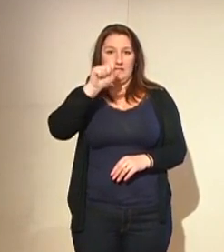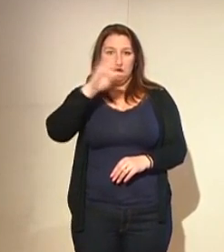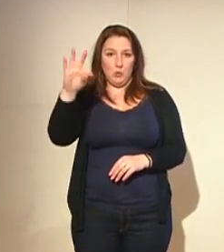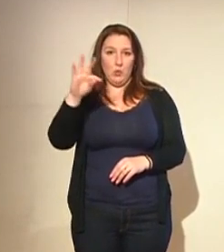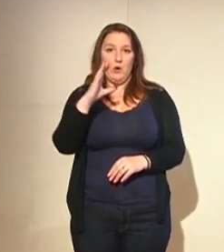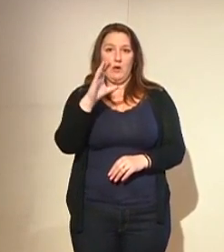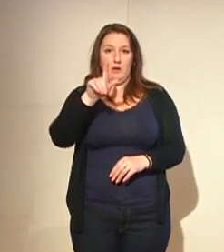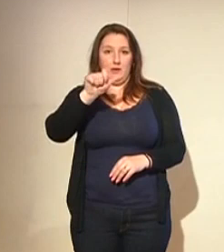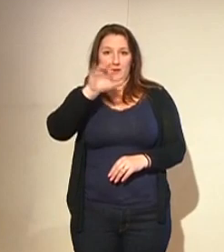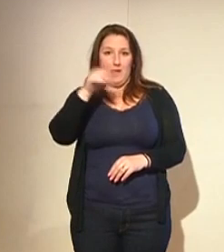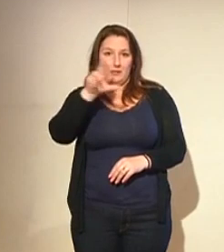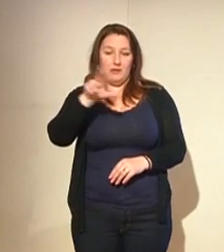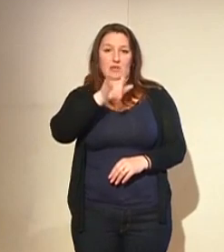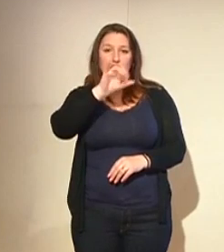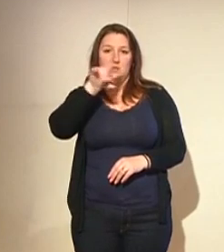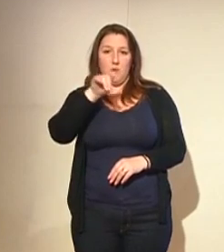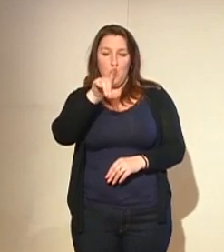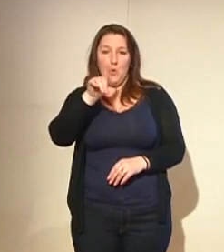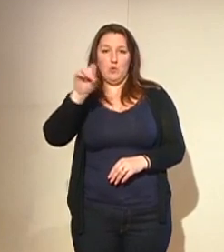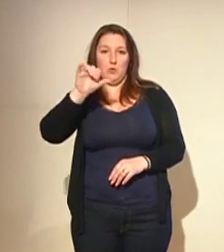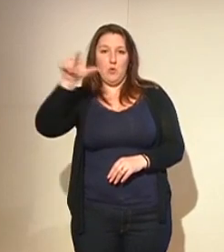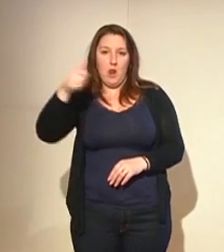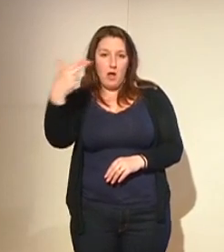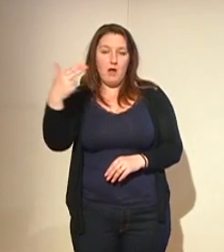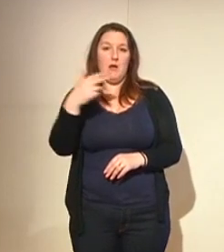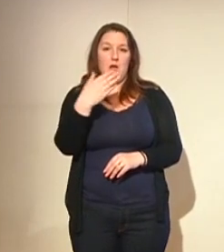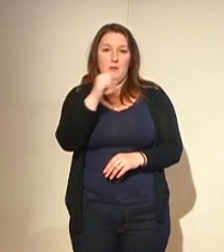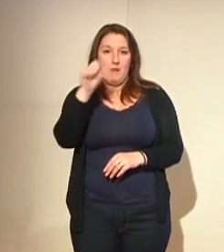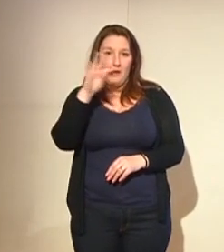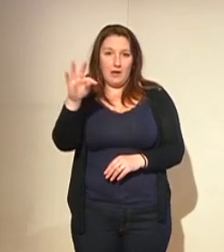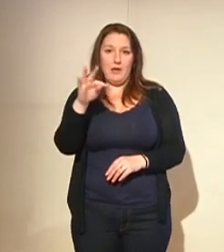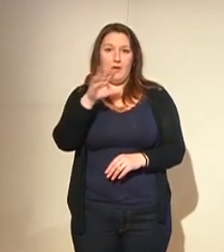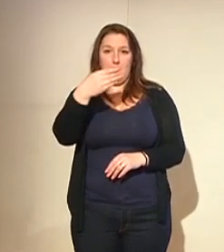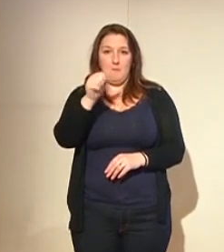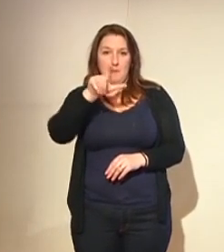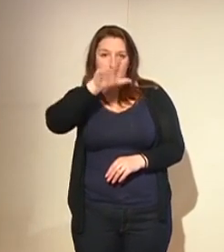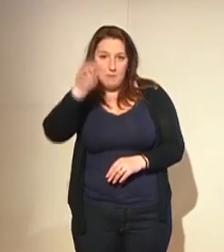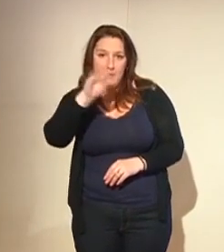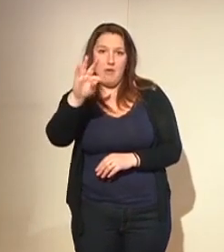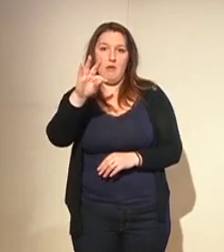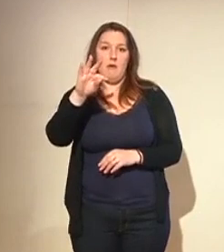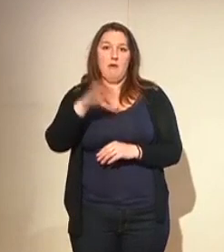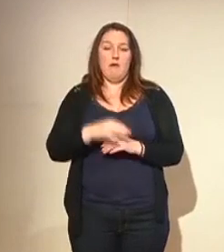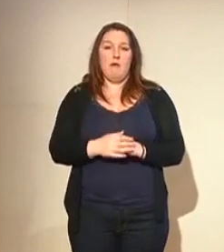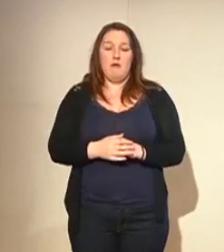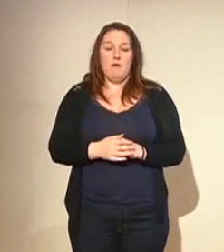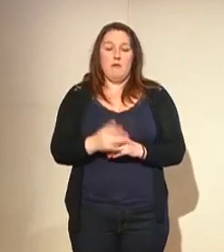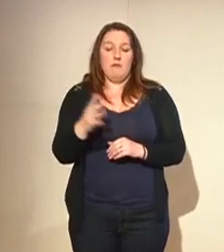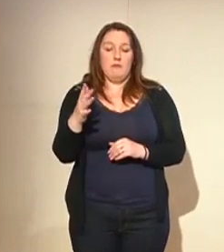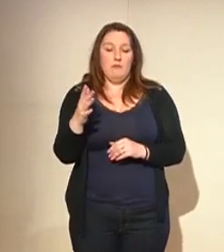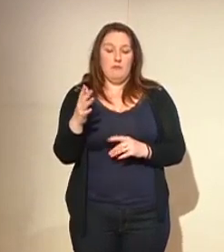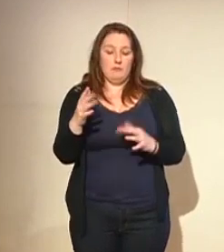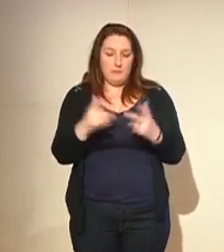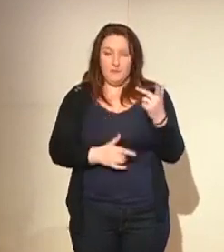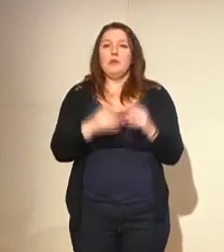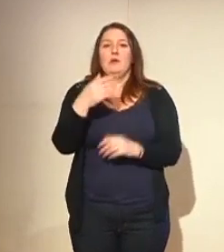Christine Garnier Marina girudelin Bernard Macré Fabien malbé euh je vais